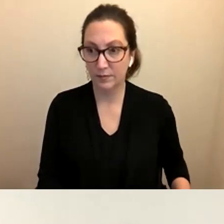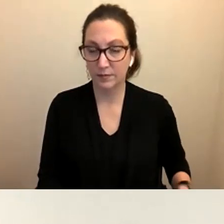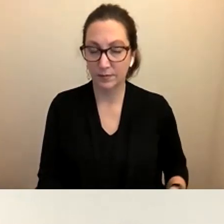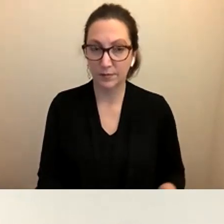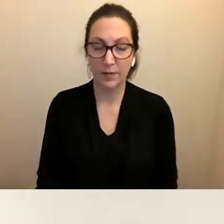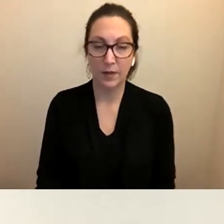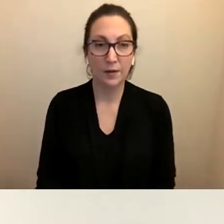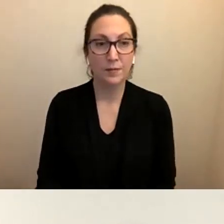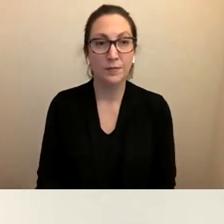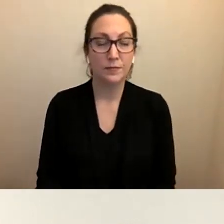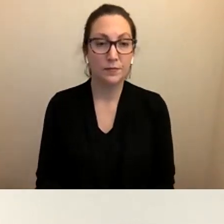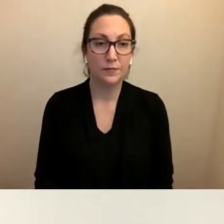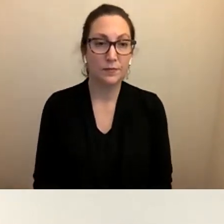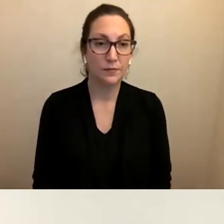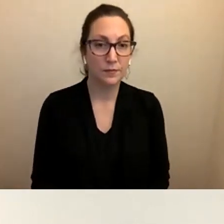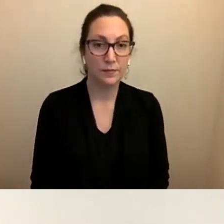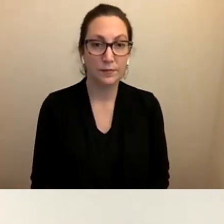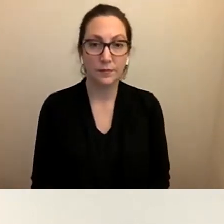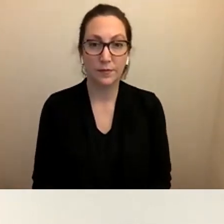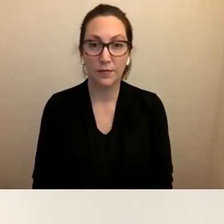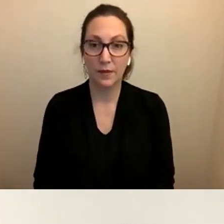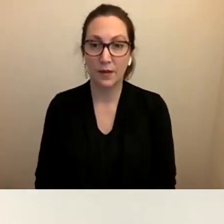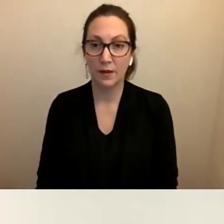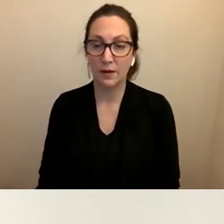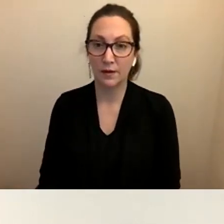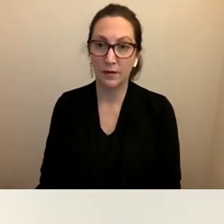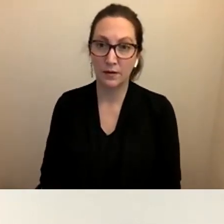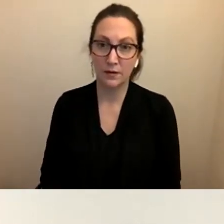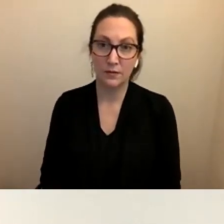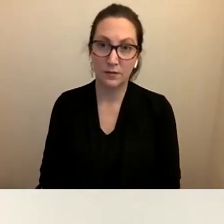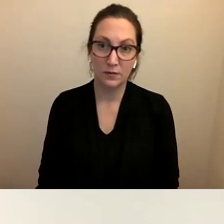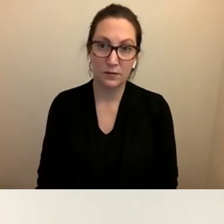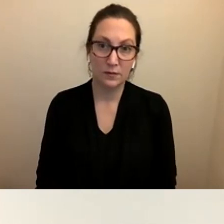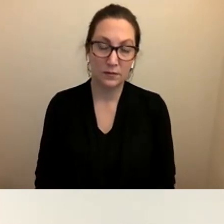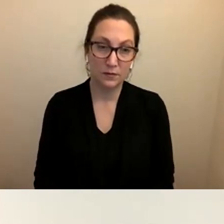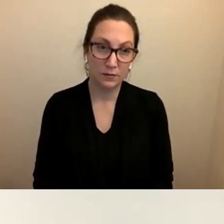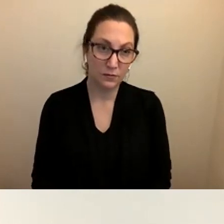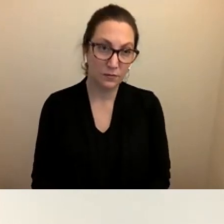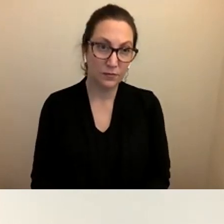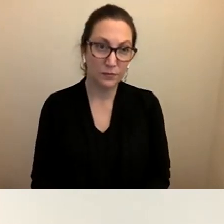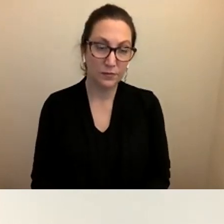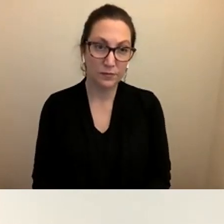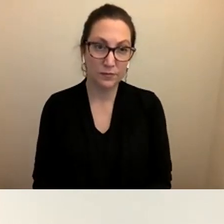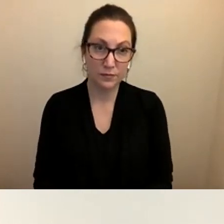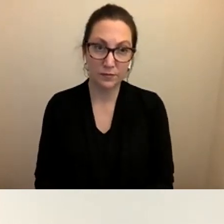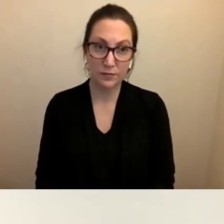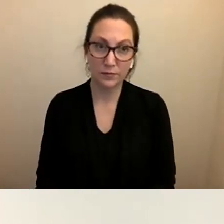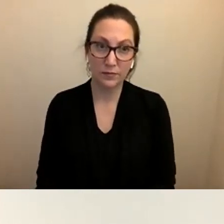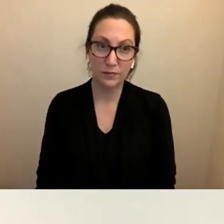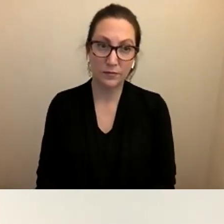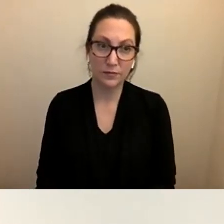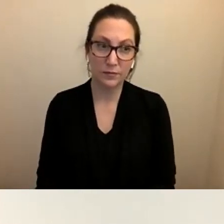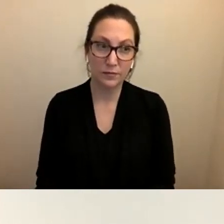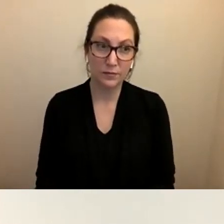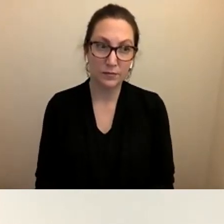بالنسبة إلى اللغة العربية اللغات. اضغط على اللغة العربية وستتمكن عندها من الاستماع إلى الترجمة باللغة العربية. شكرا